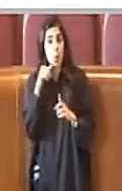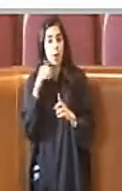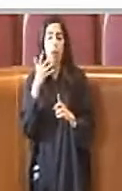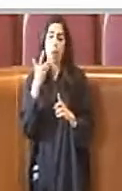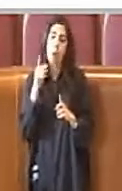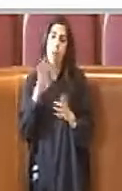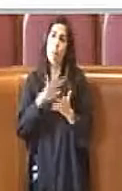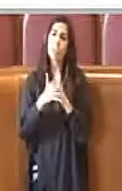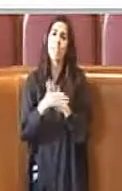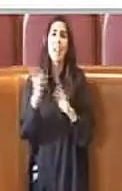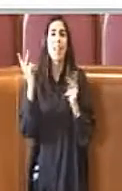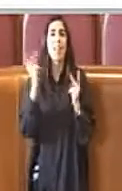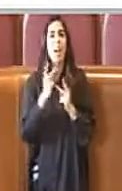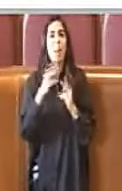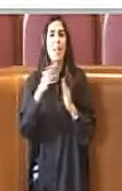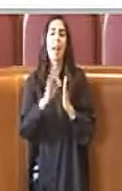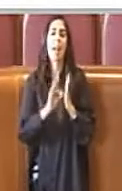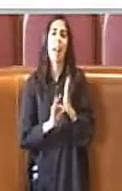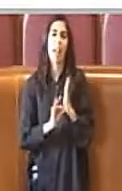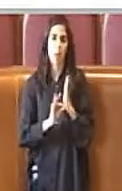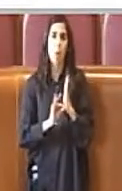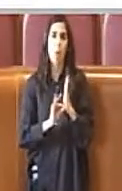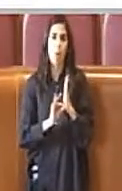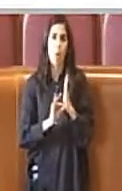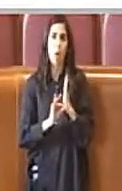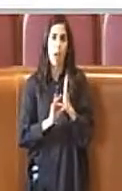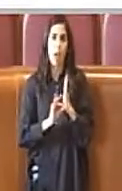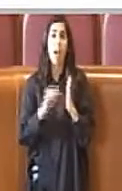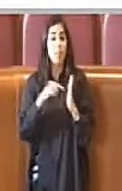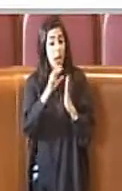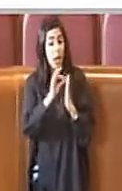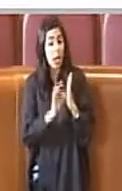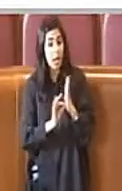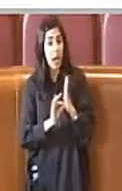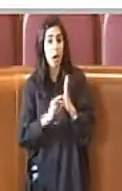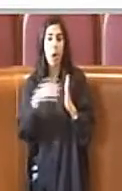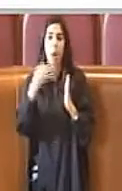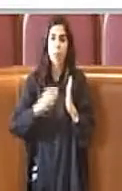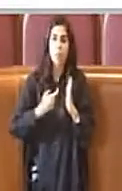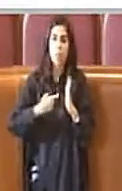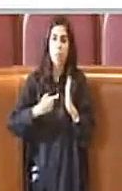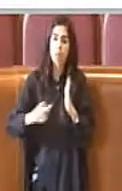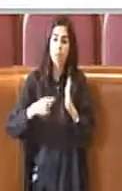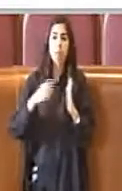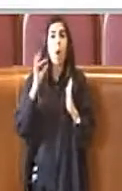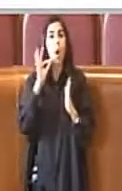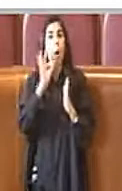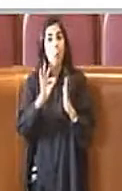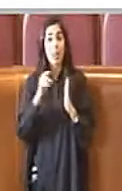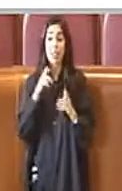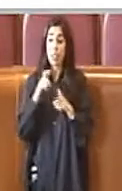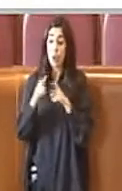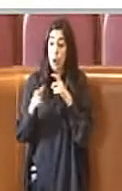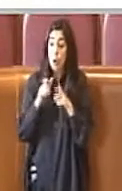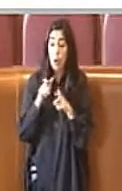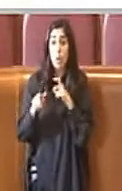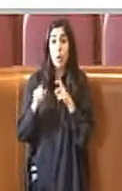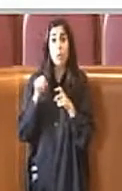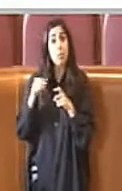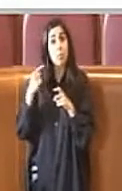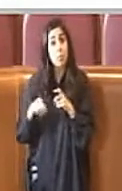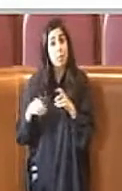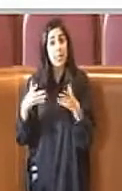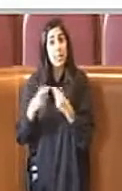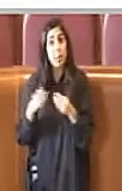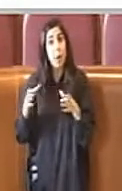messa a sistema tramite una regolamentazione puntuale permanente al fine di garantire che queste interlocuzioni si svolgeranno sempre da qui